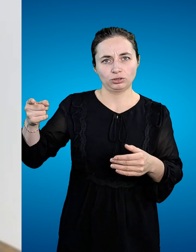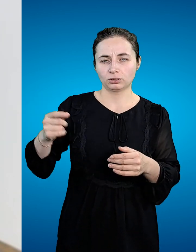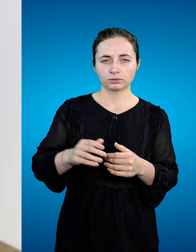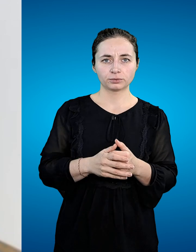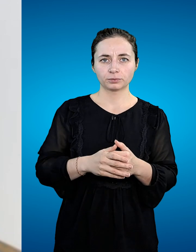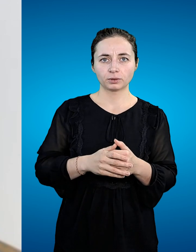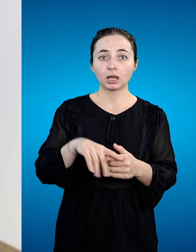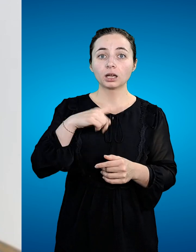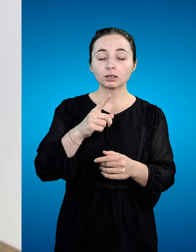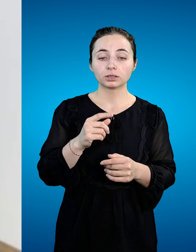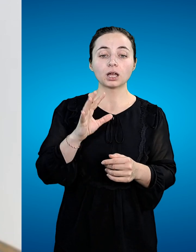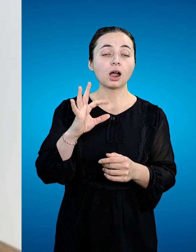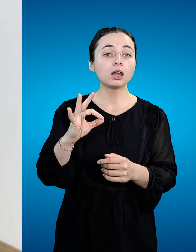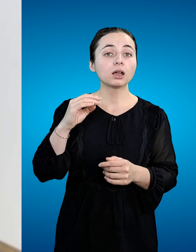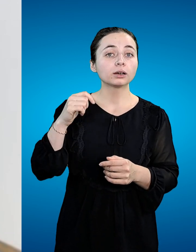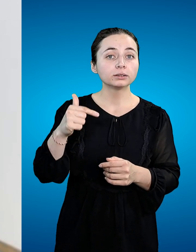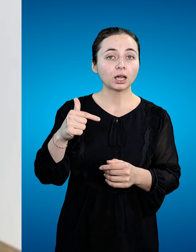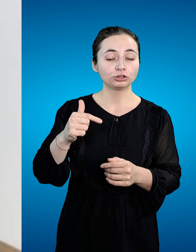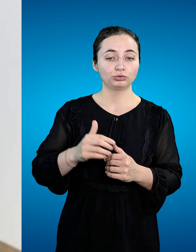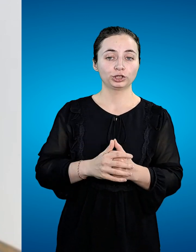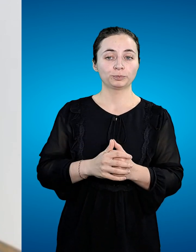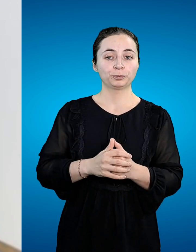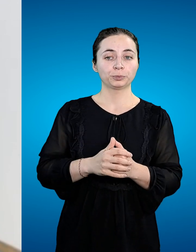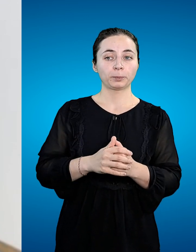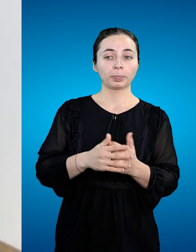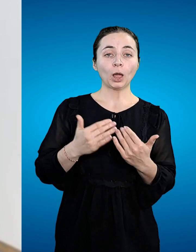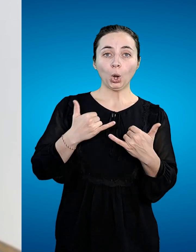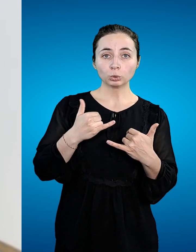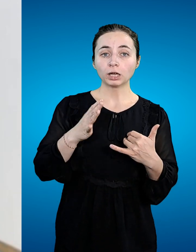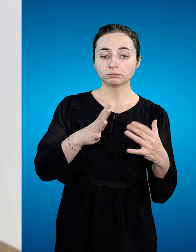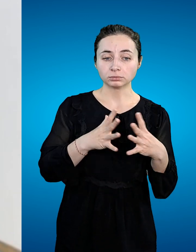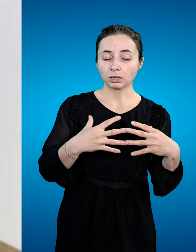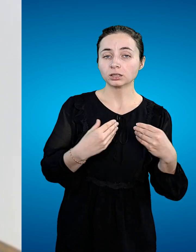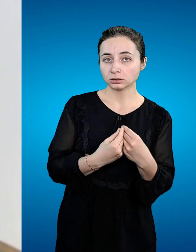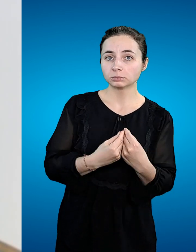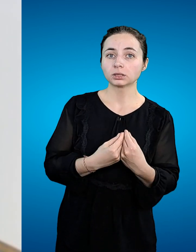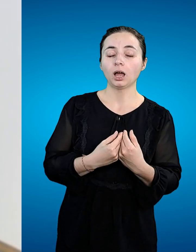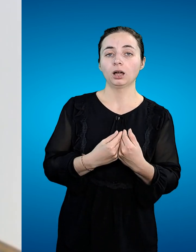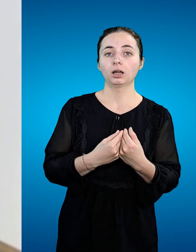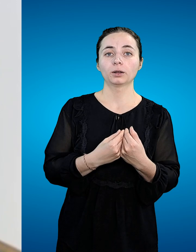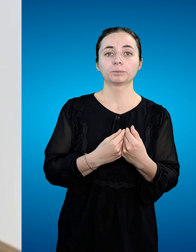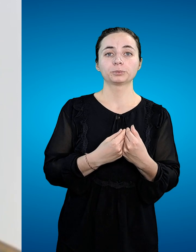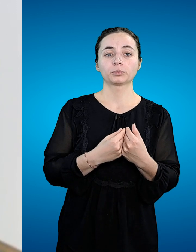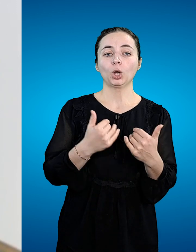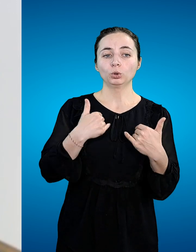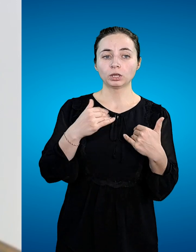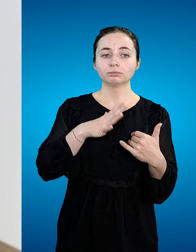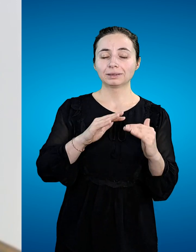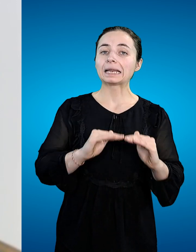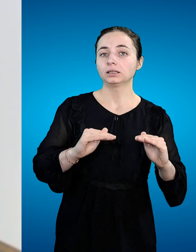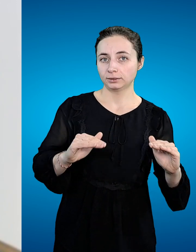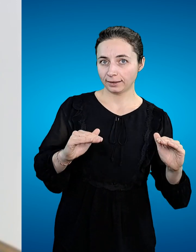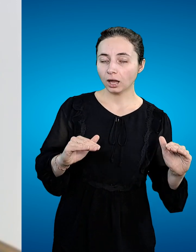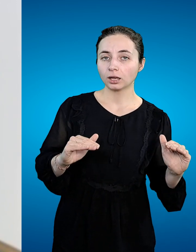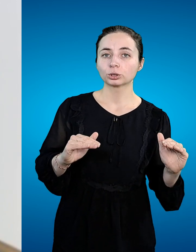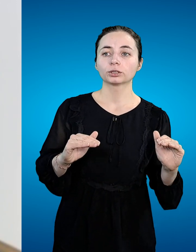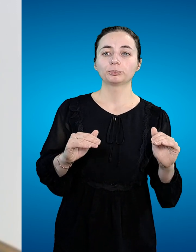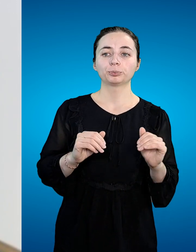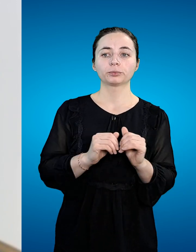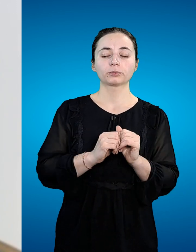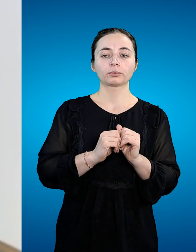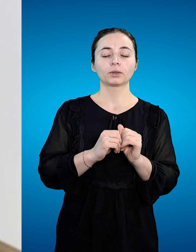тысячи, и говорит, Олег Геннадьевич, у нас была семья. У нас были